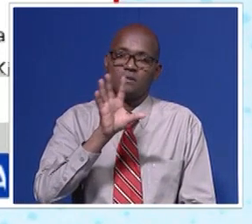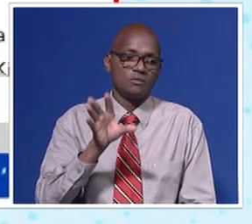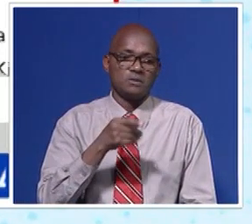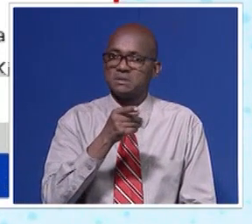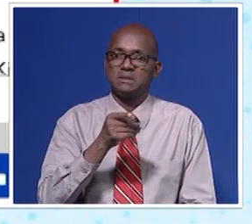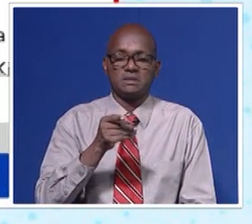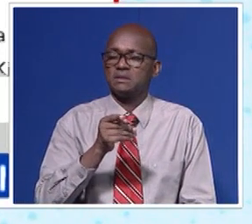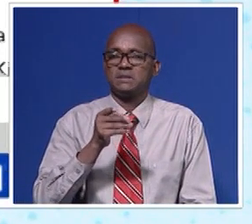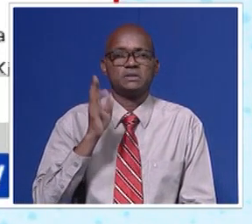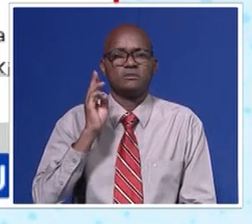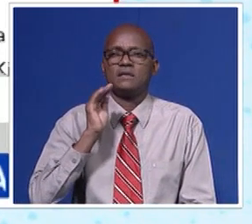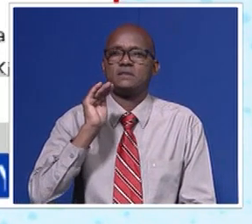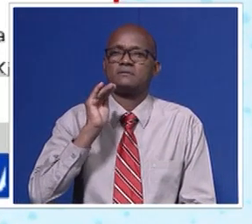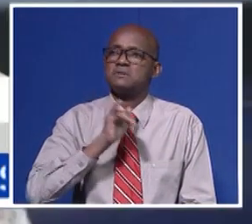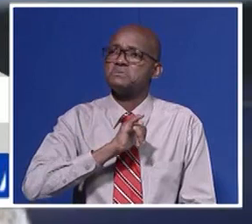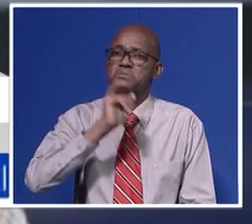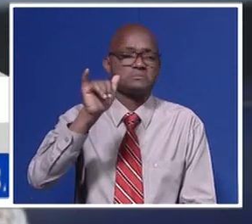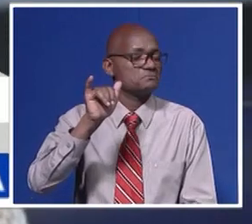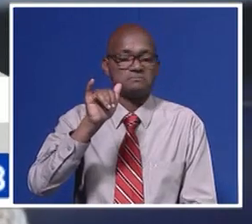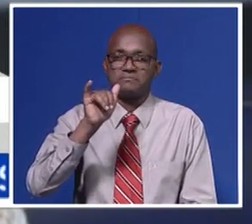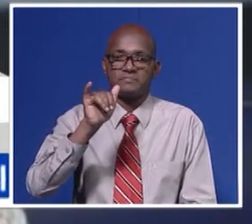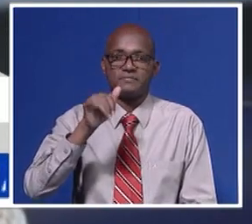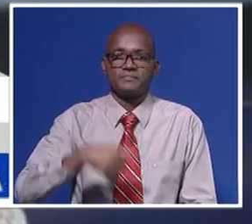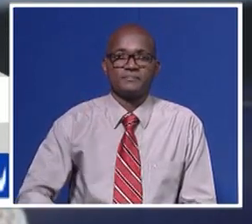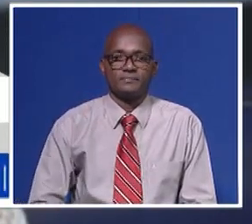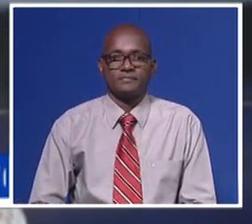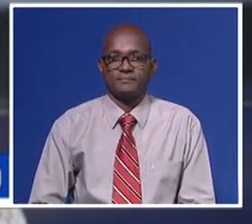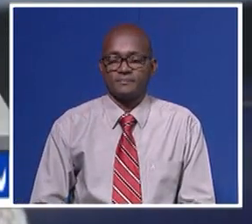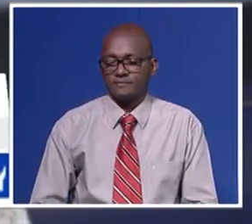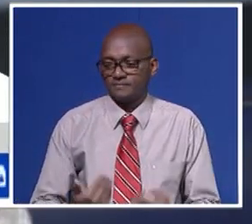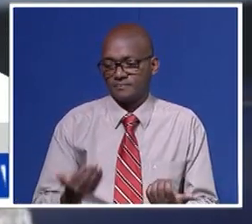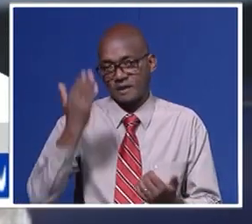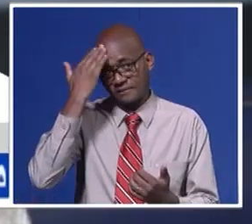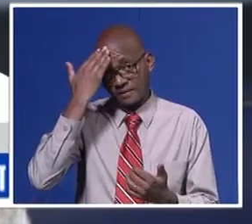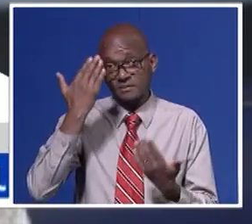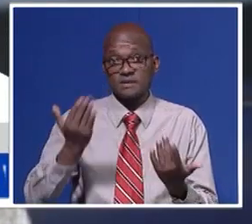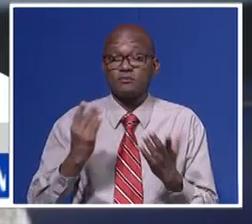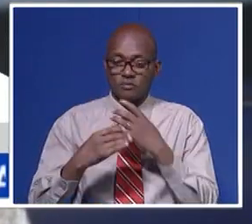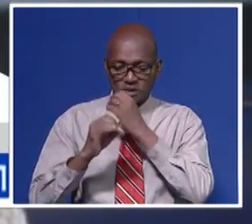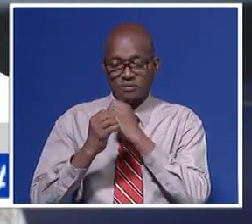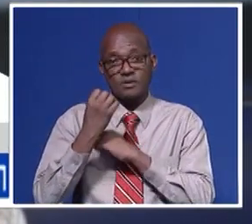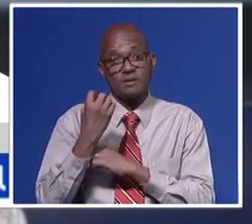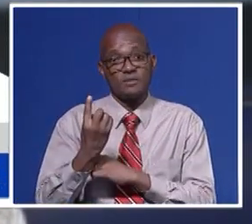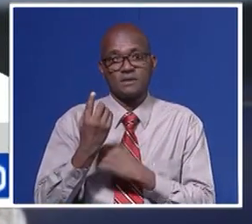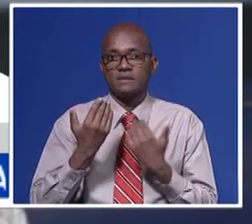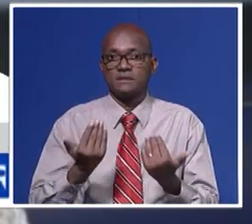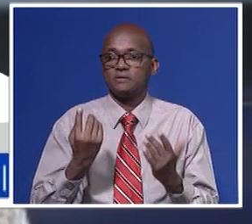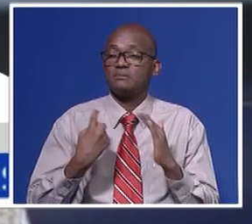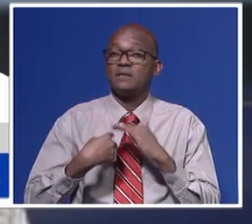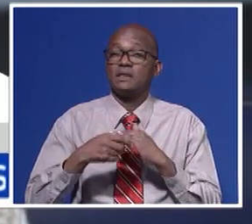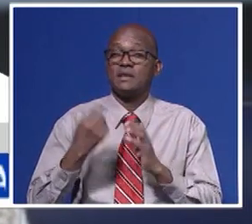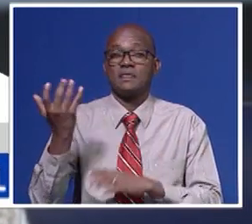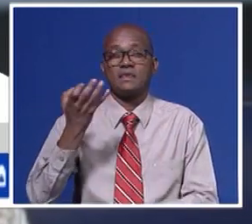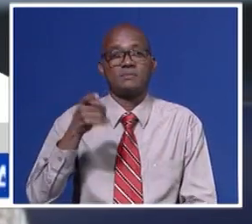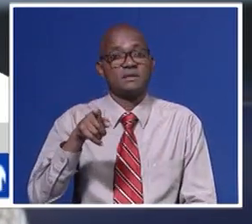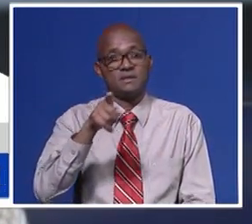hawana historia ya kusafiri nje ya nchi. Kama mnafahamu tulikuwa na kituo kimoja cha Kidimni, sasa baada ya ugonjwa kuingia kwenye jamii